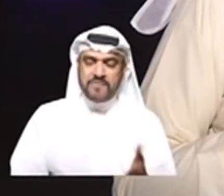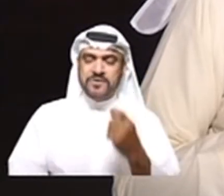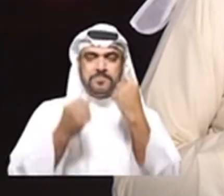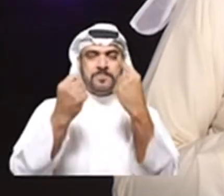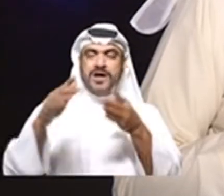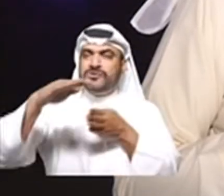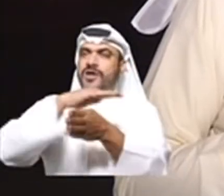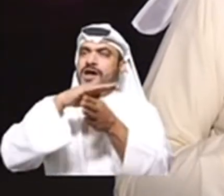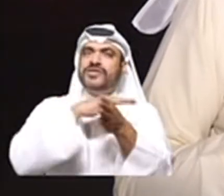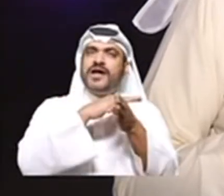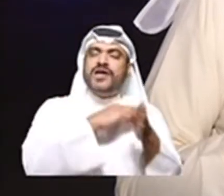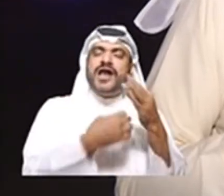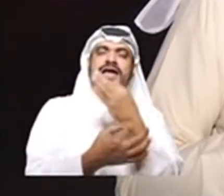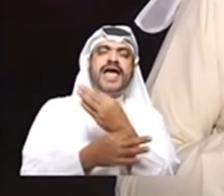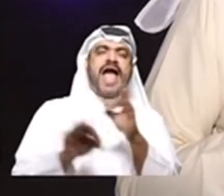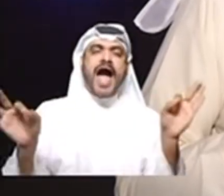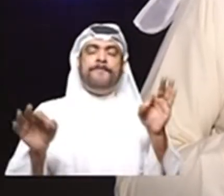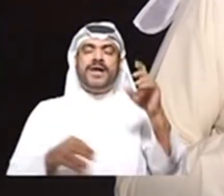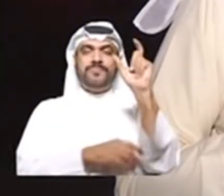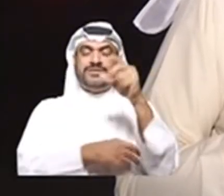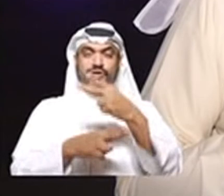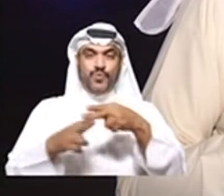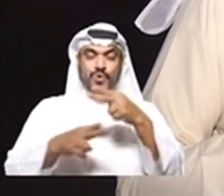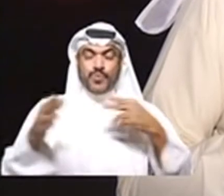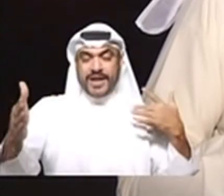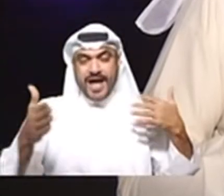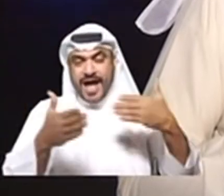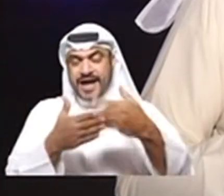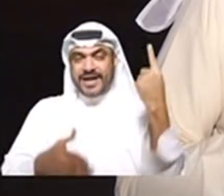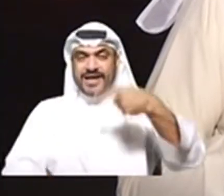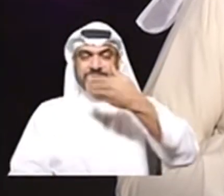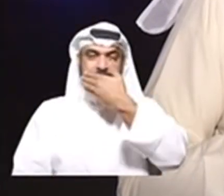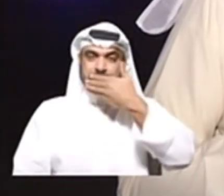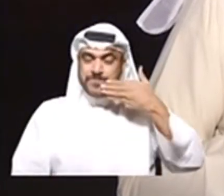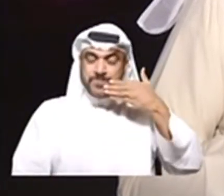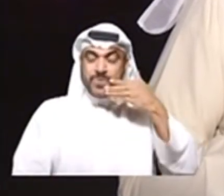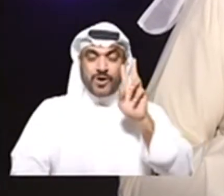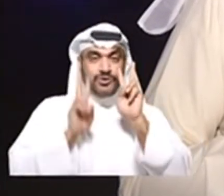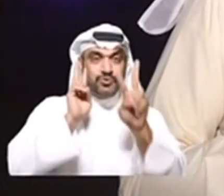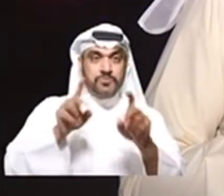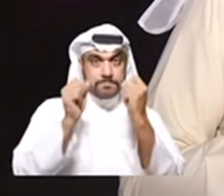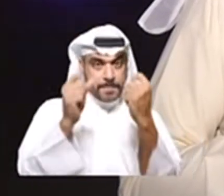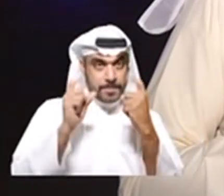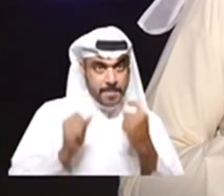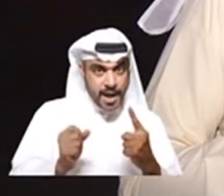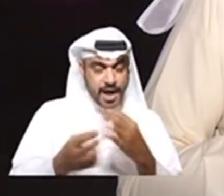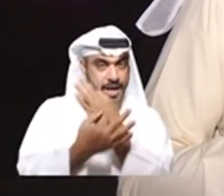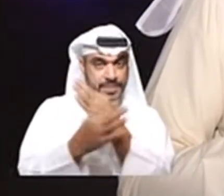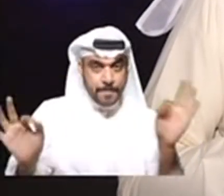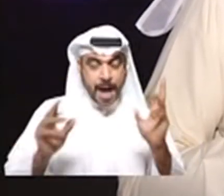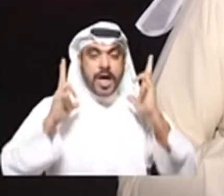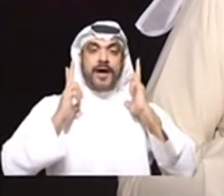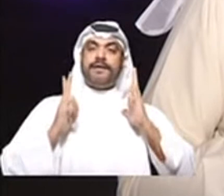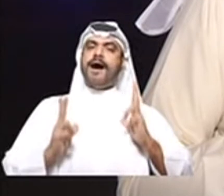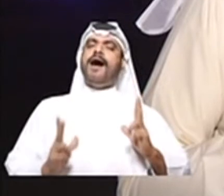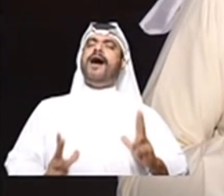مختلف مساجد الكويت خلال الليالي العشر من هذا الشهر الفضيل، والوقوف على مدى الخدمه المقدمه